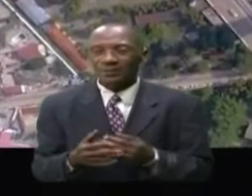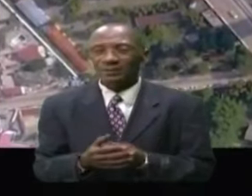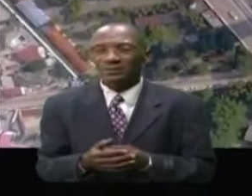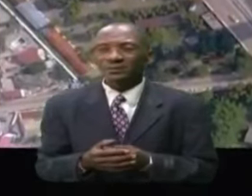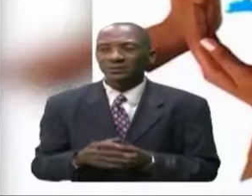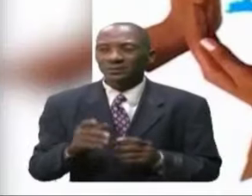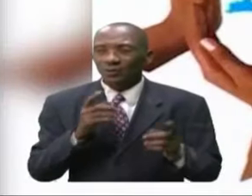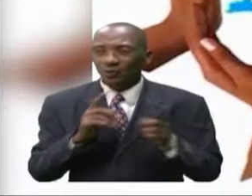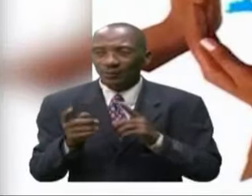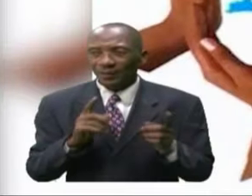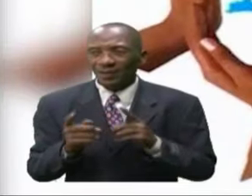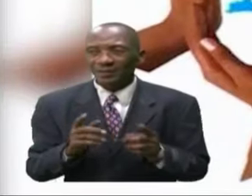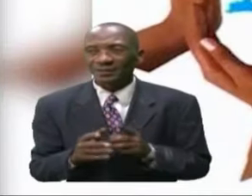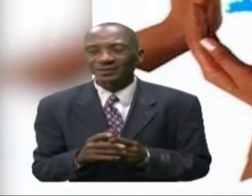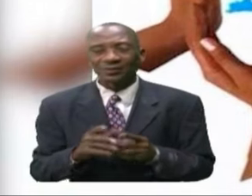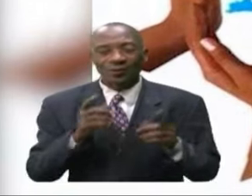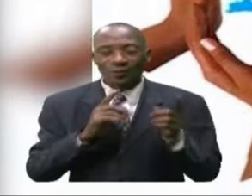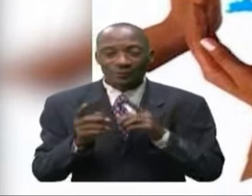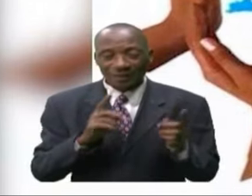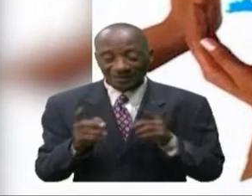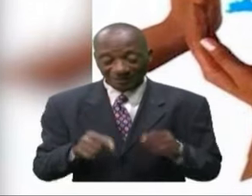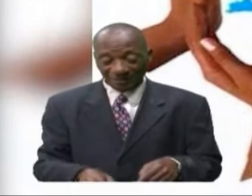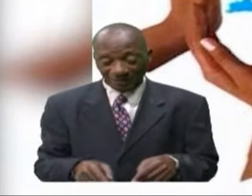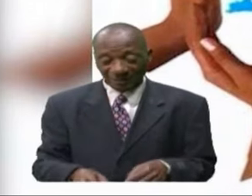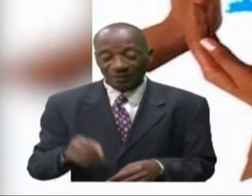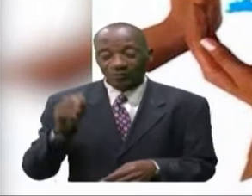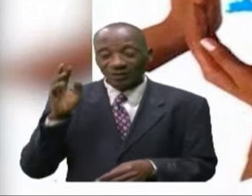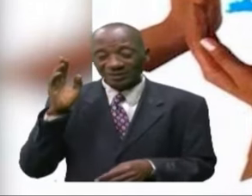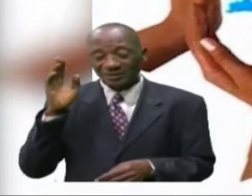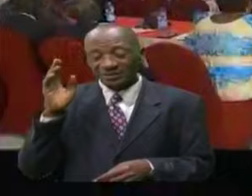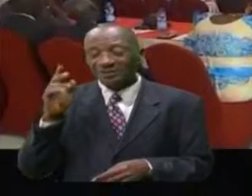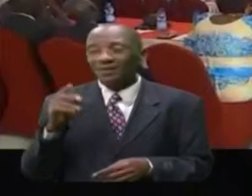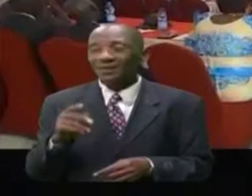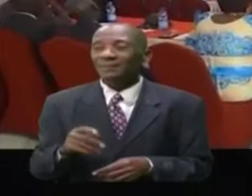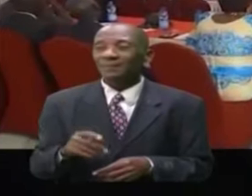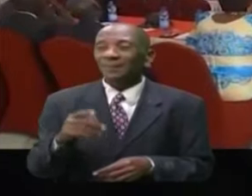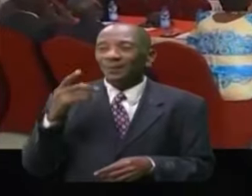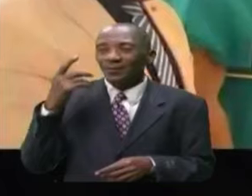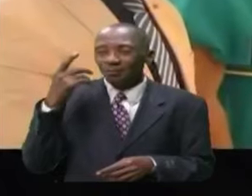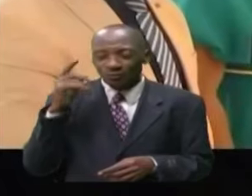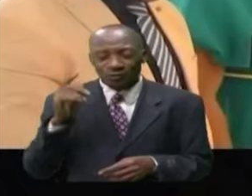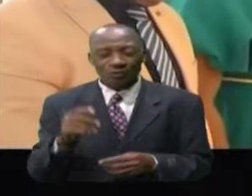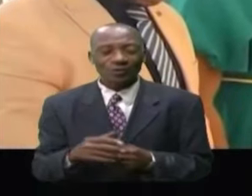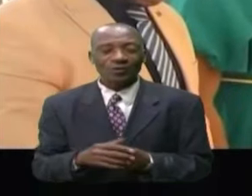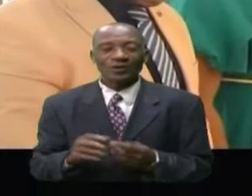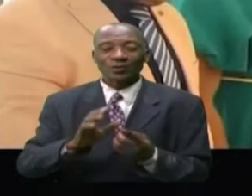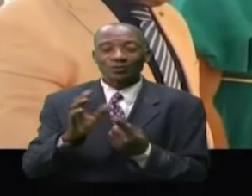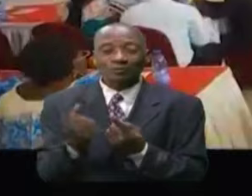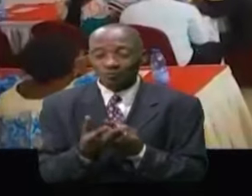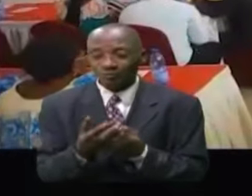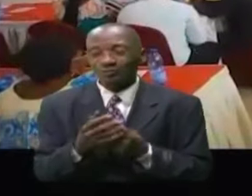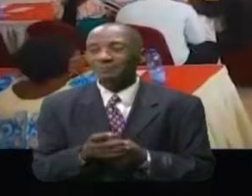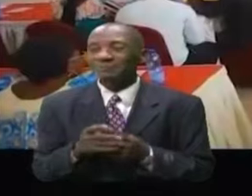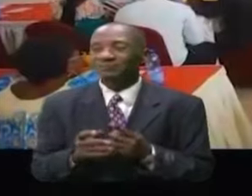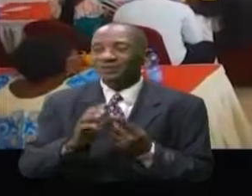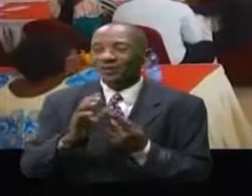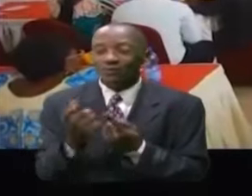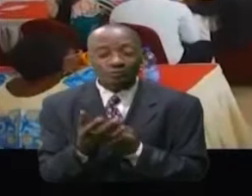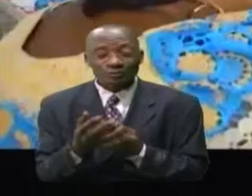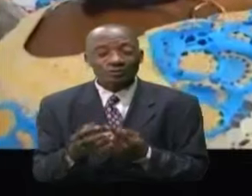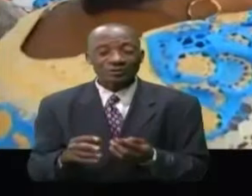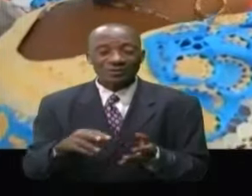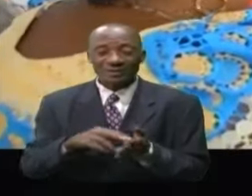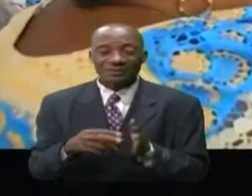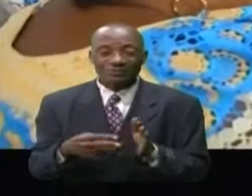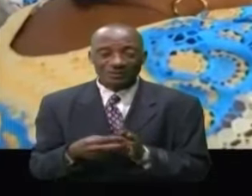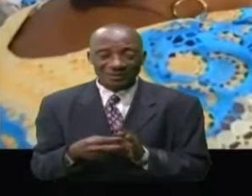que la paix. La paix, c'est le fondement de tout développement d'une nation. Sa culture se crée ensemble et elle s'apprend.